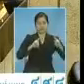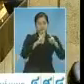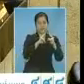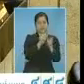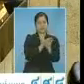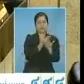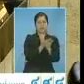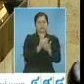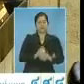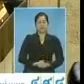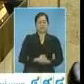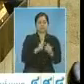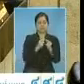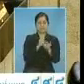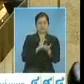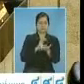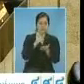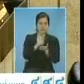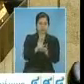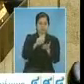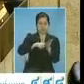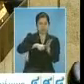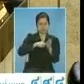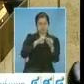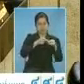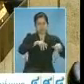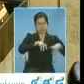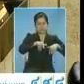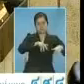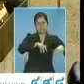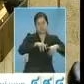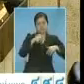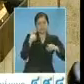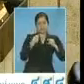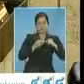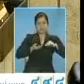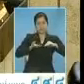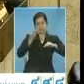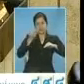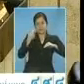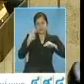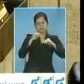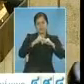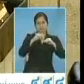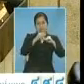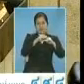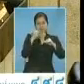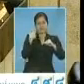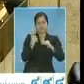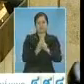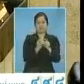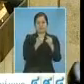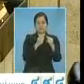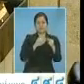การลงทุนหนี้สาธารณะต่อ GDP นั้นอาจจะปรับตัวสูงขึ้นแต่โครงการเหล่านี้ต้องก